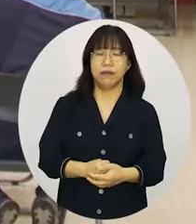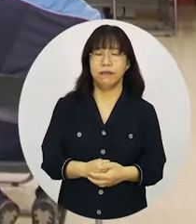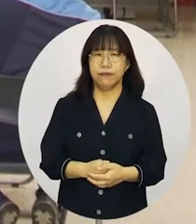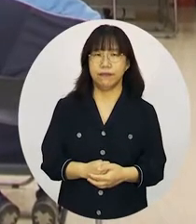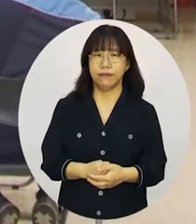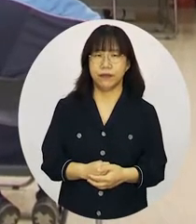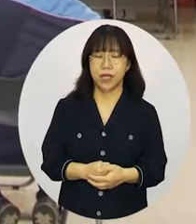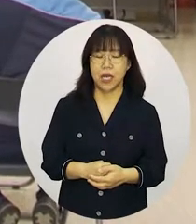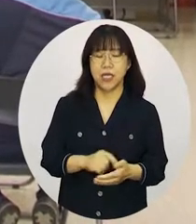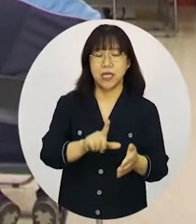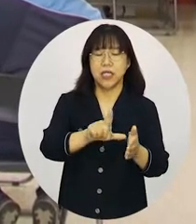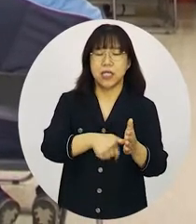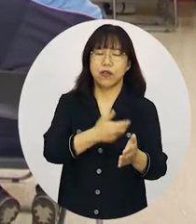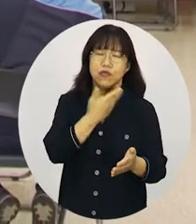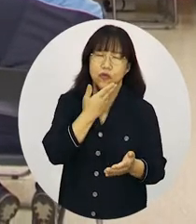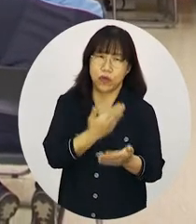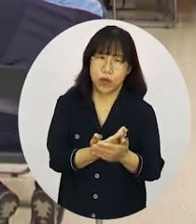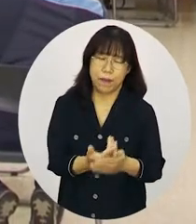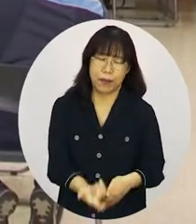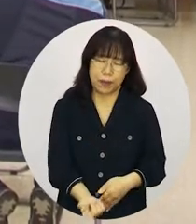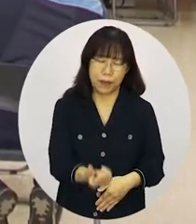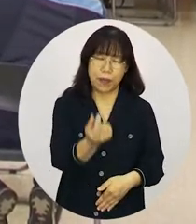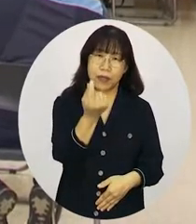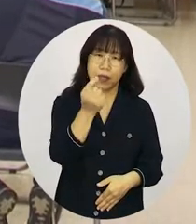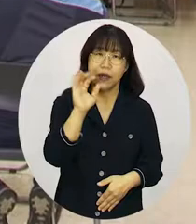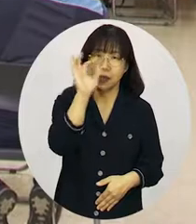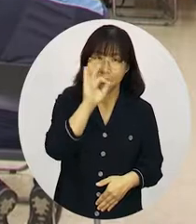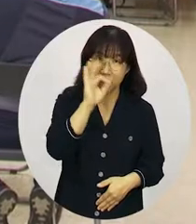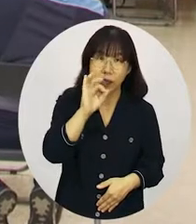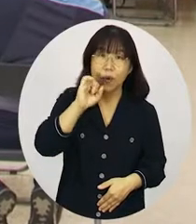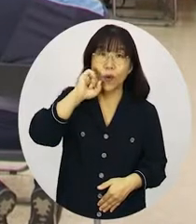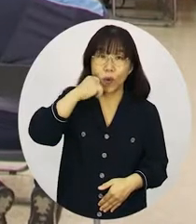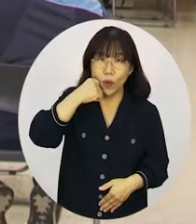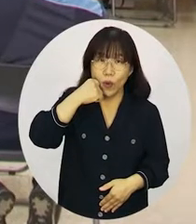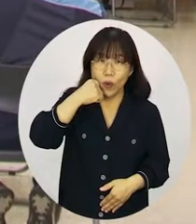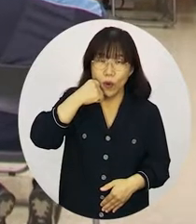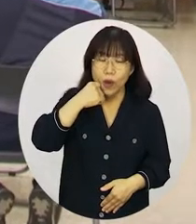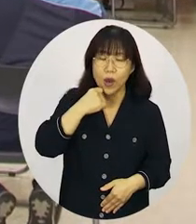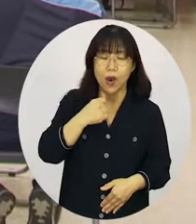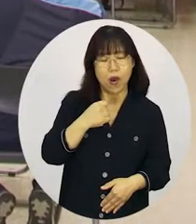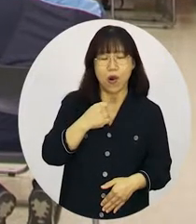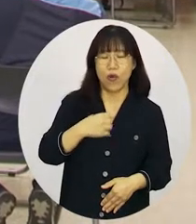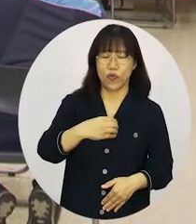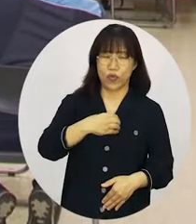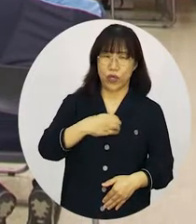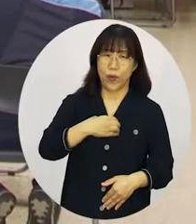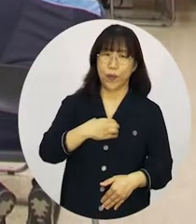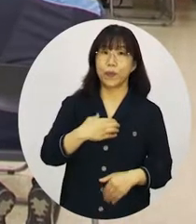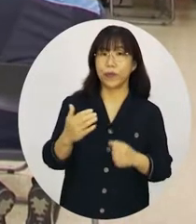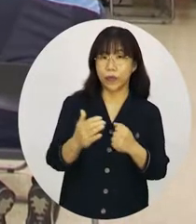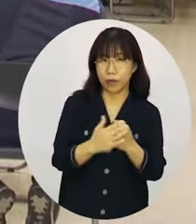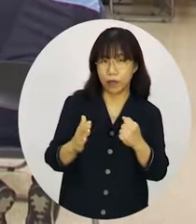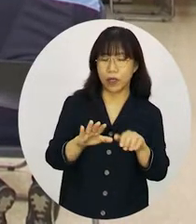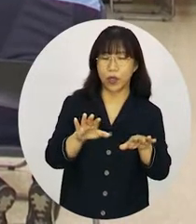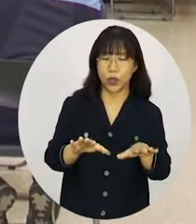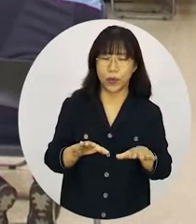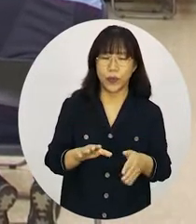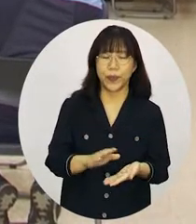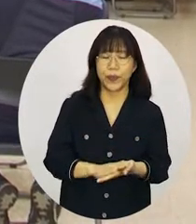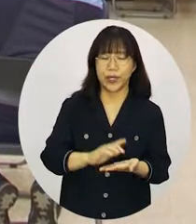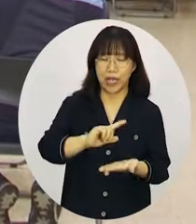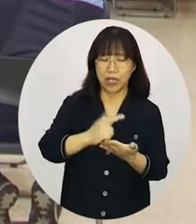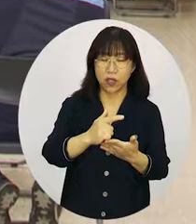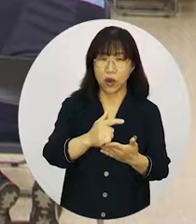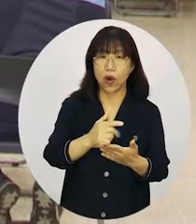많습니다. 특히 골든타임이 굉장히 중요한데요. 이것을 놓치면은 실종 어르신들이 위험에 빠질 수가 있습니다.